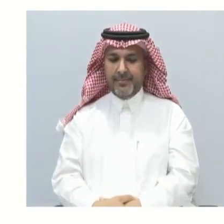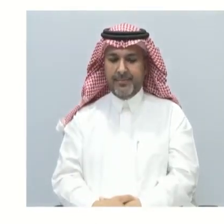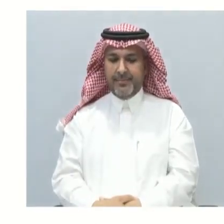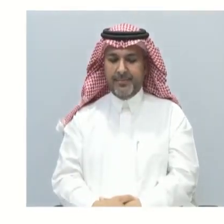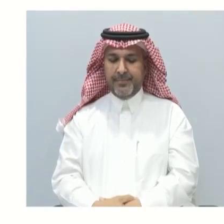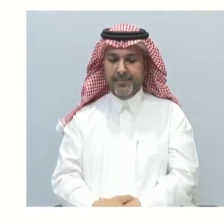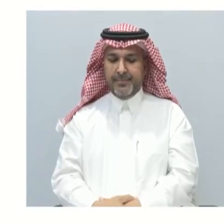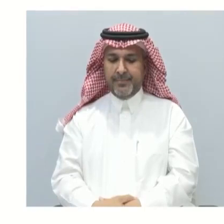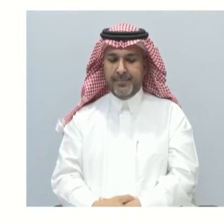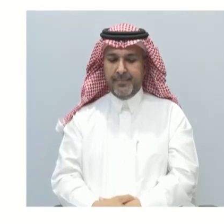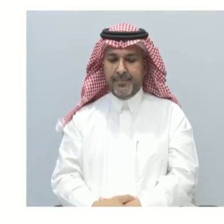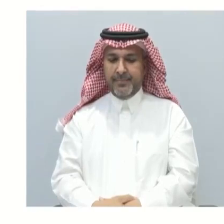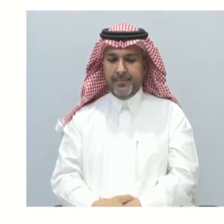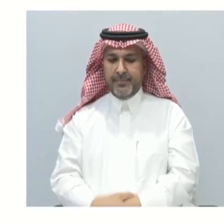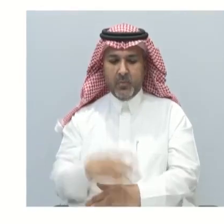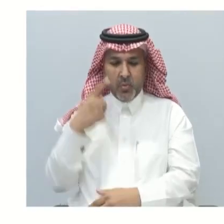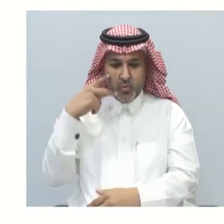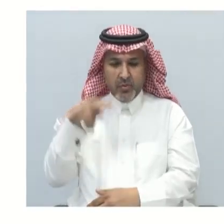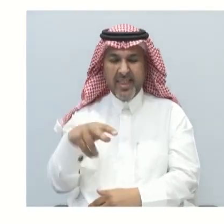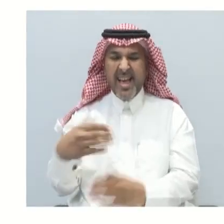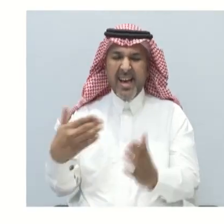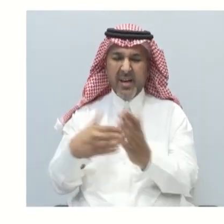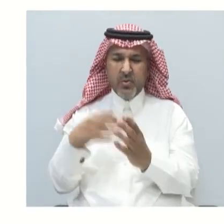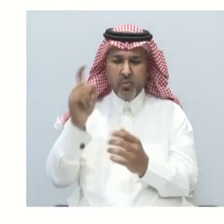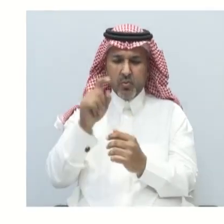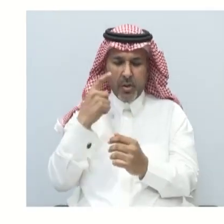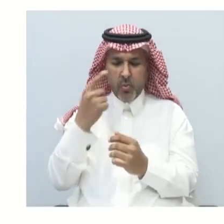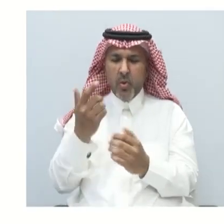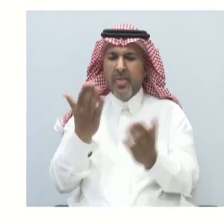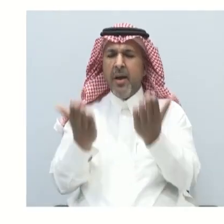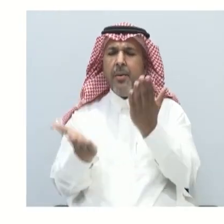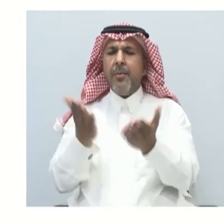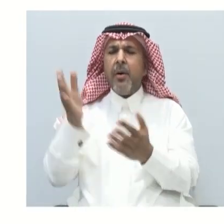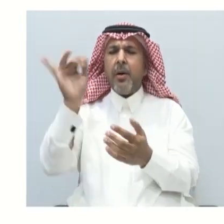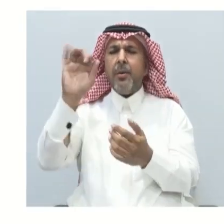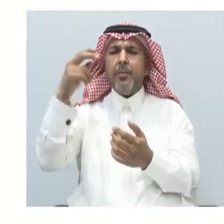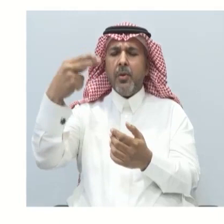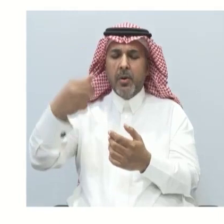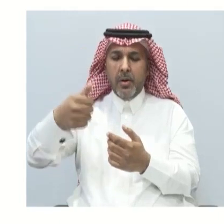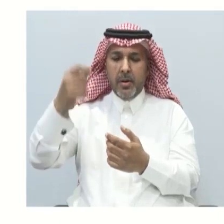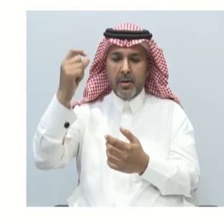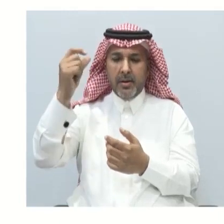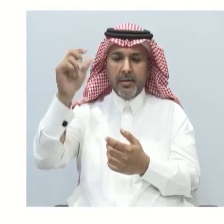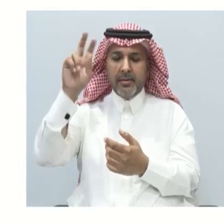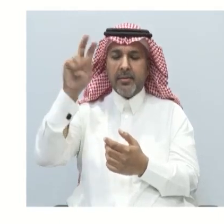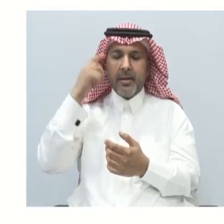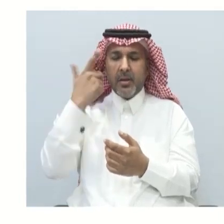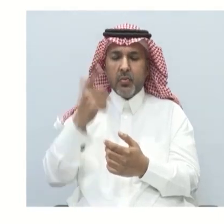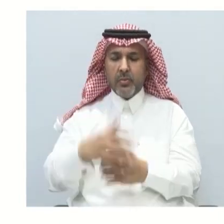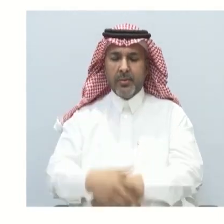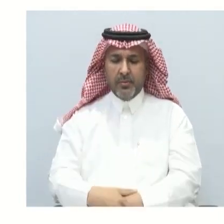الكميه نشوف اخر سؤال معانا في درس اليوم قاللك اكتب معادله الانحدار الخط البسيط من المجموعه اي تحت الرسم